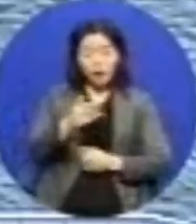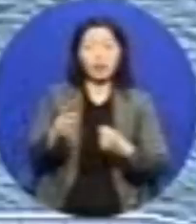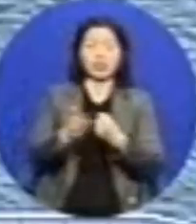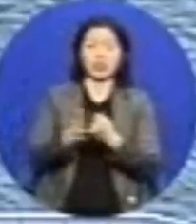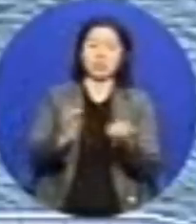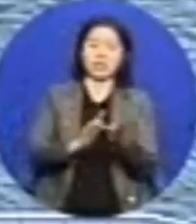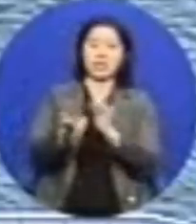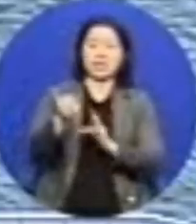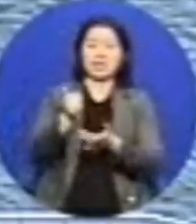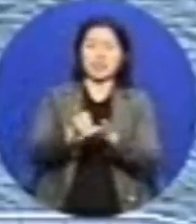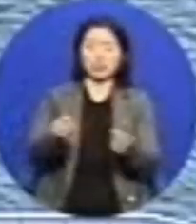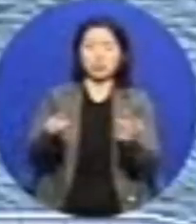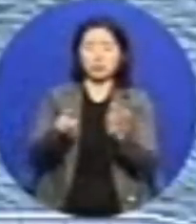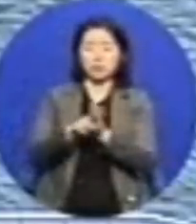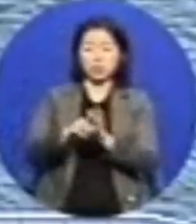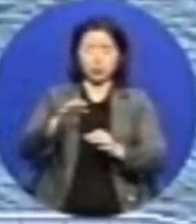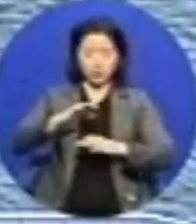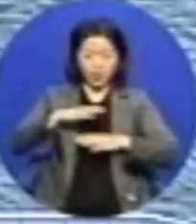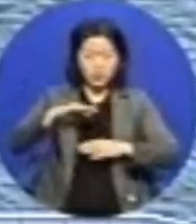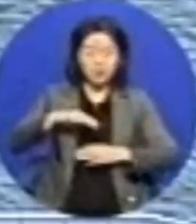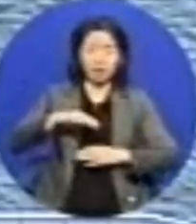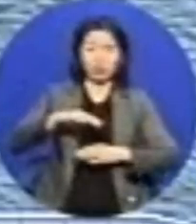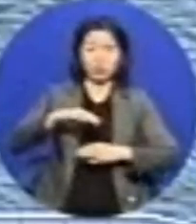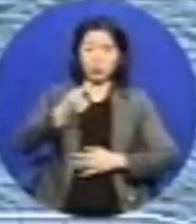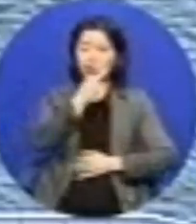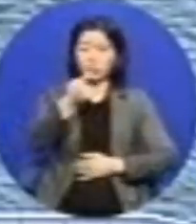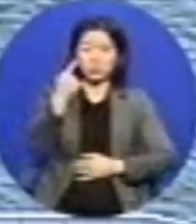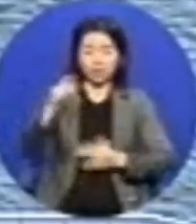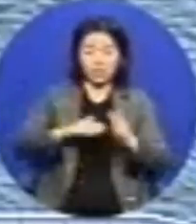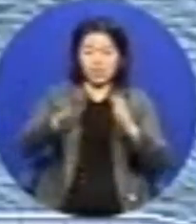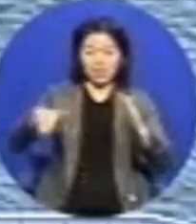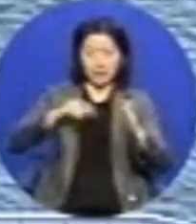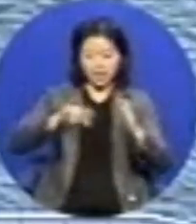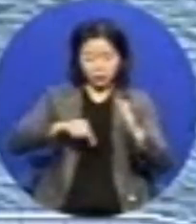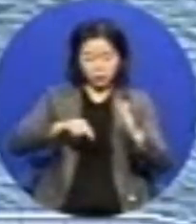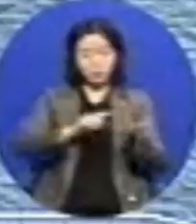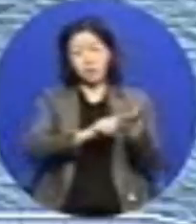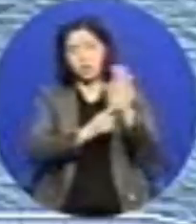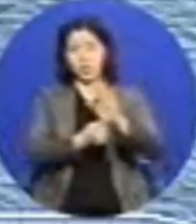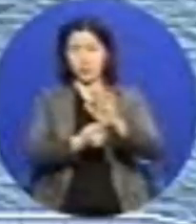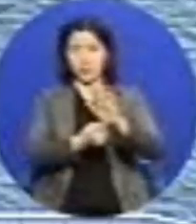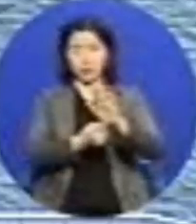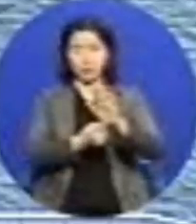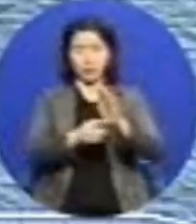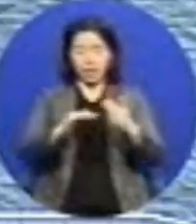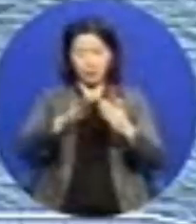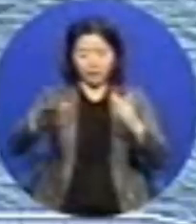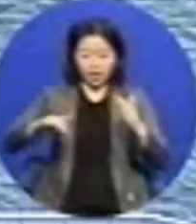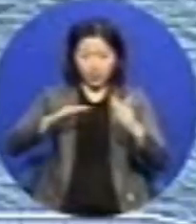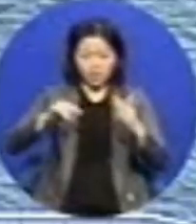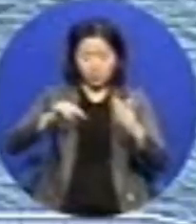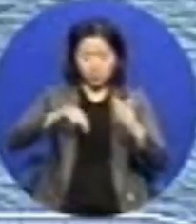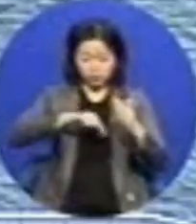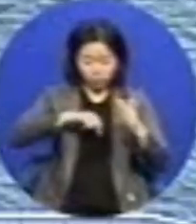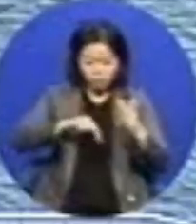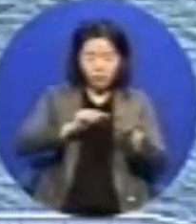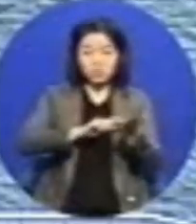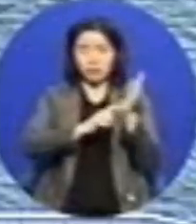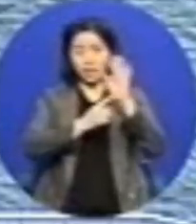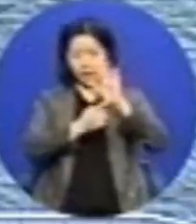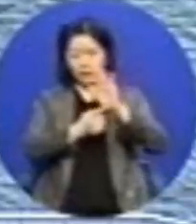증거는 가정에서 나타나게 돼 있고 가정에서 나타나야 그 사람이 진짜 예수를 믿는